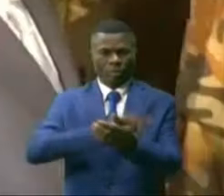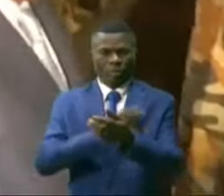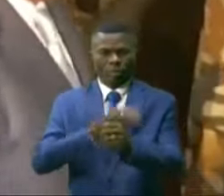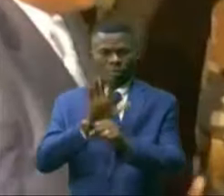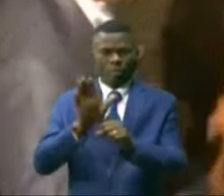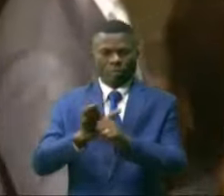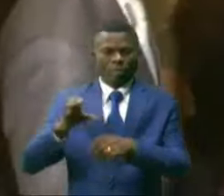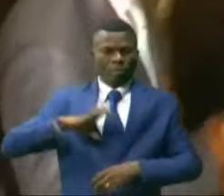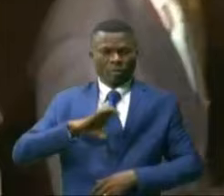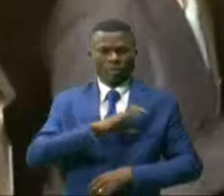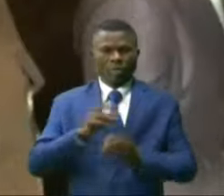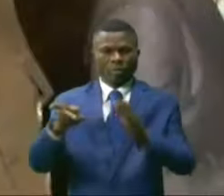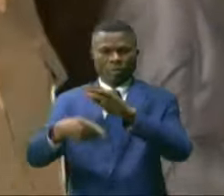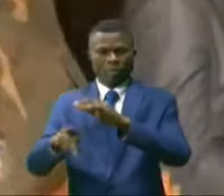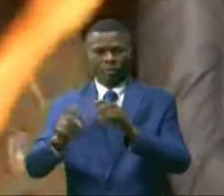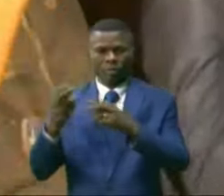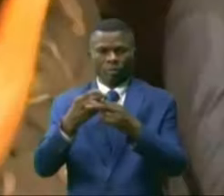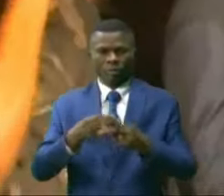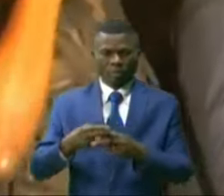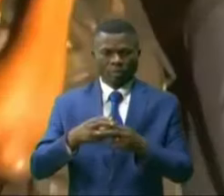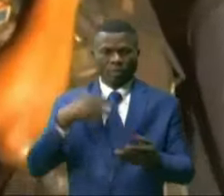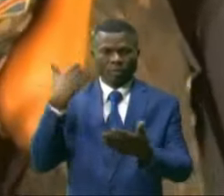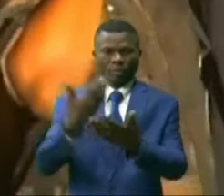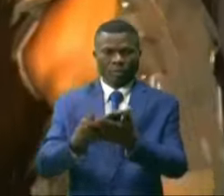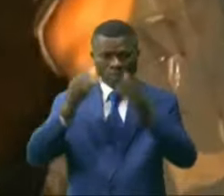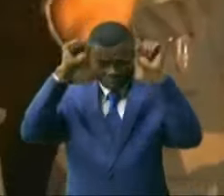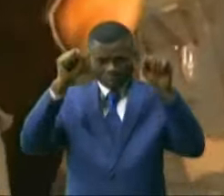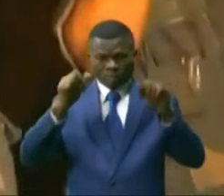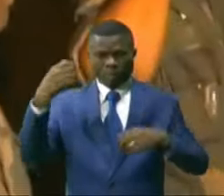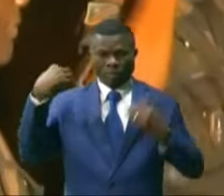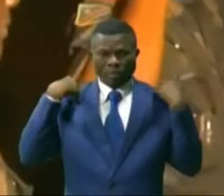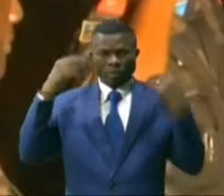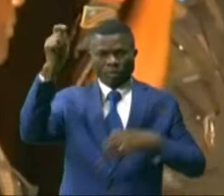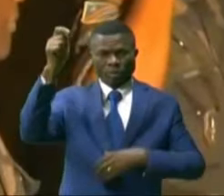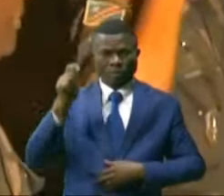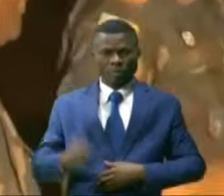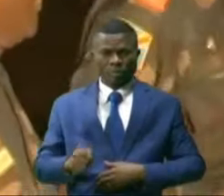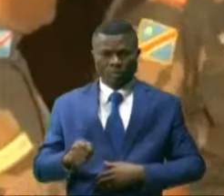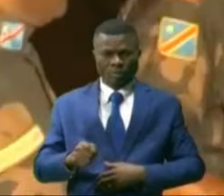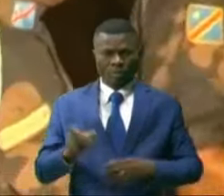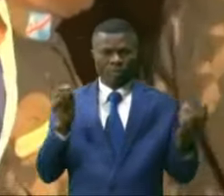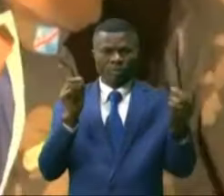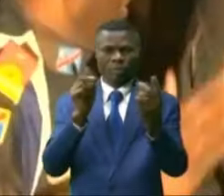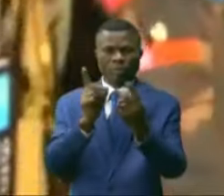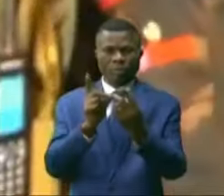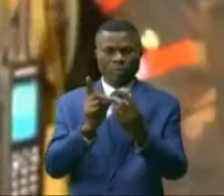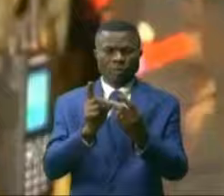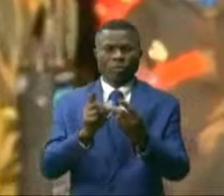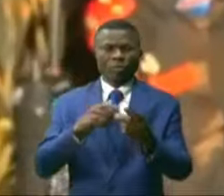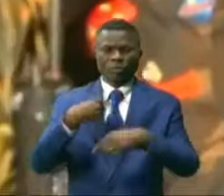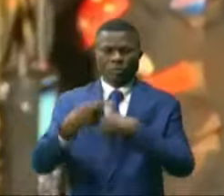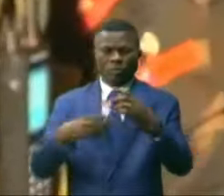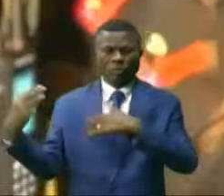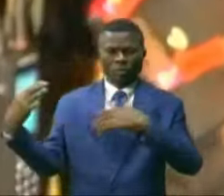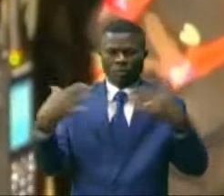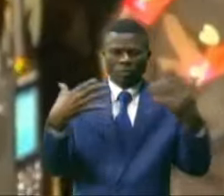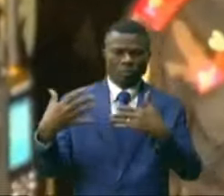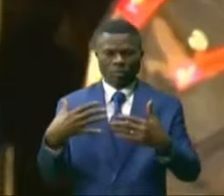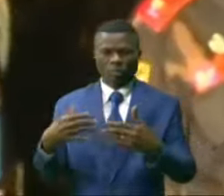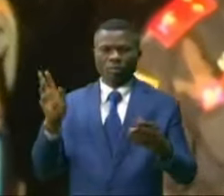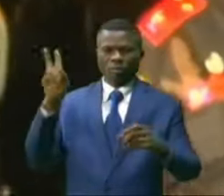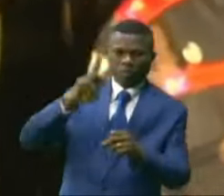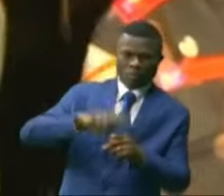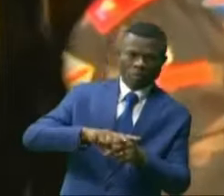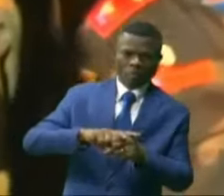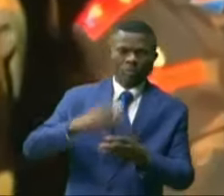du comité provincial de sécurité. L'arrivée du chef d'état-major général coïncide avec la reprise des combats dans la zone suite à la violation